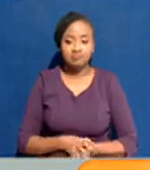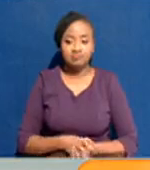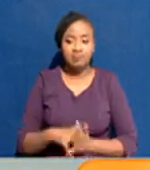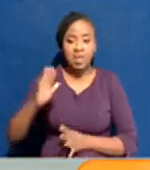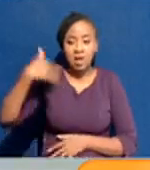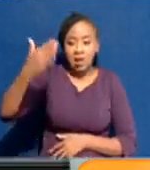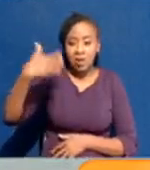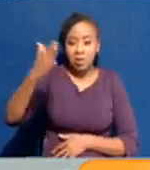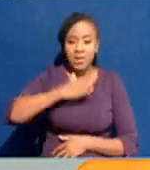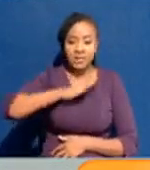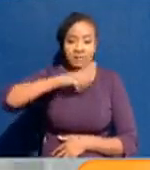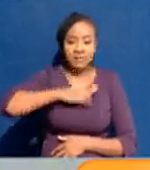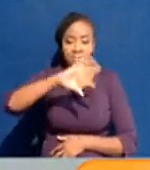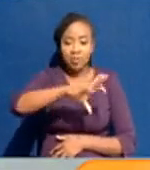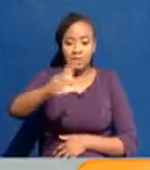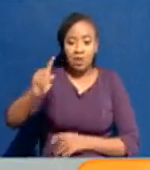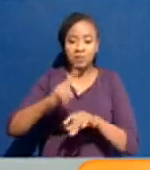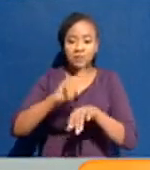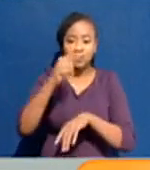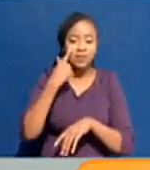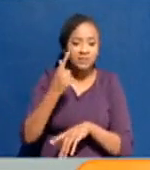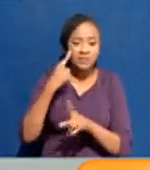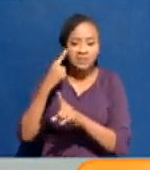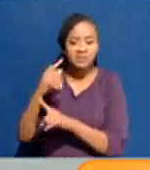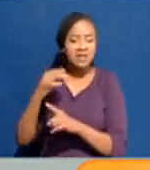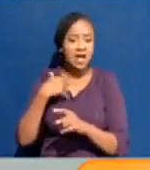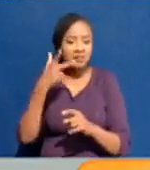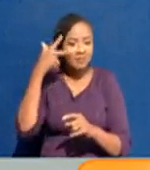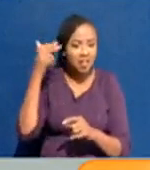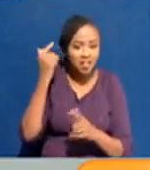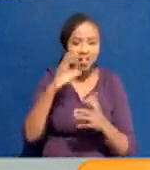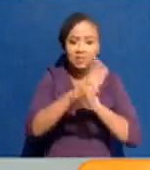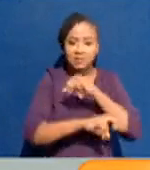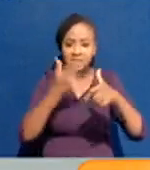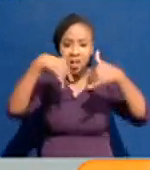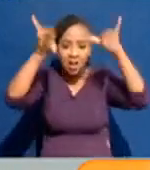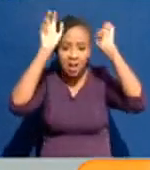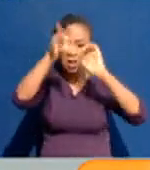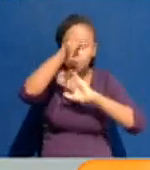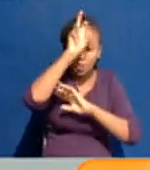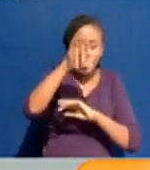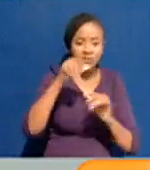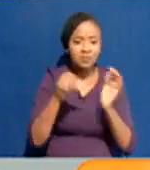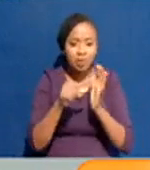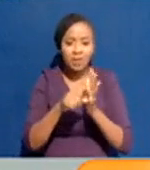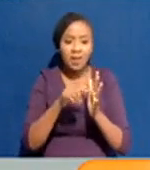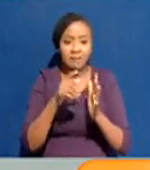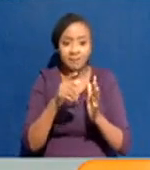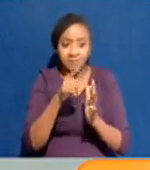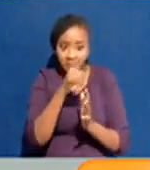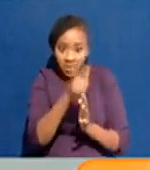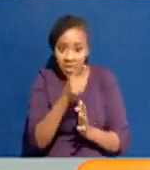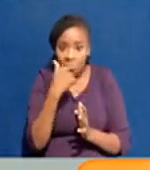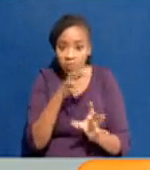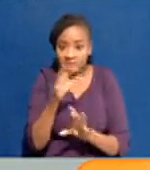Kila mara kaunti ya Samburu inapogonga vichwa vya habari kufuatia uvamizi wa wizi wa mifugo, madhara yake huachwa kwa wakazi,